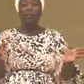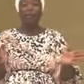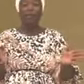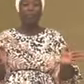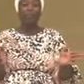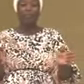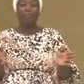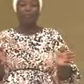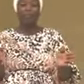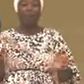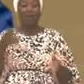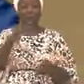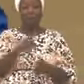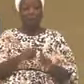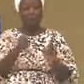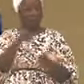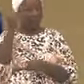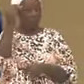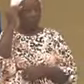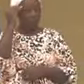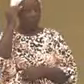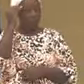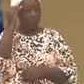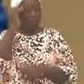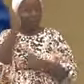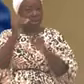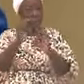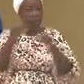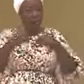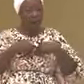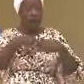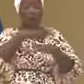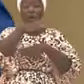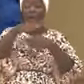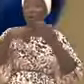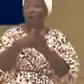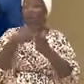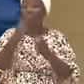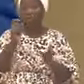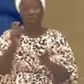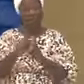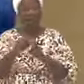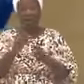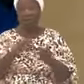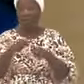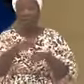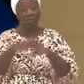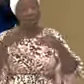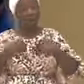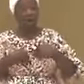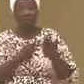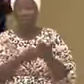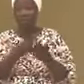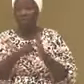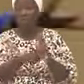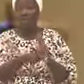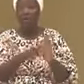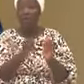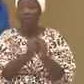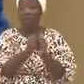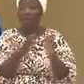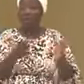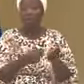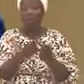mais vous savez si vous avez tout le monde entier et vous n'avez pas la sainte et tessala synthétique